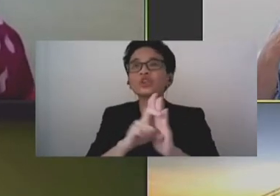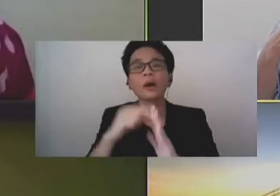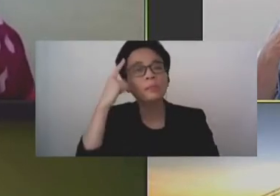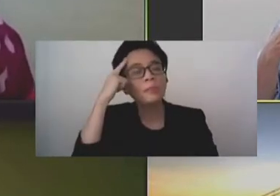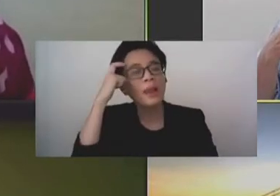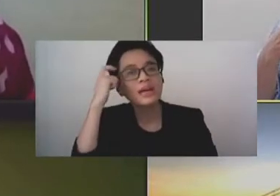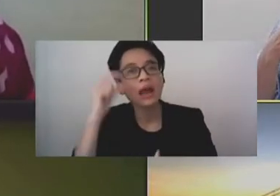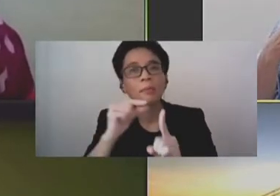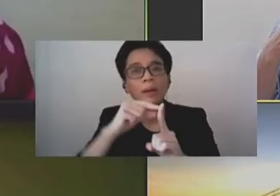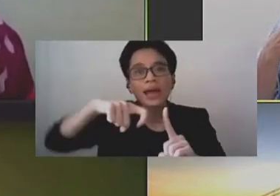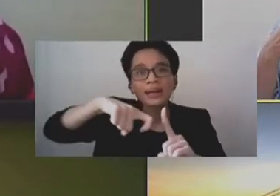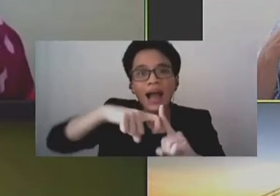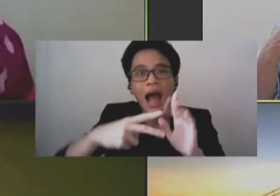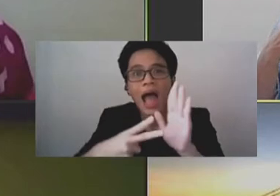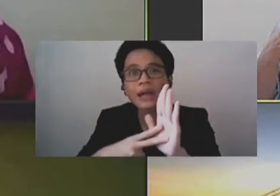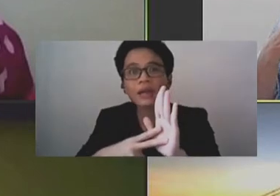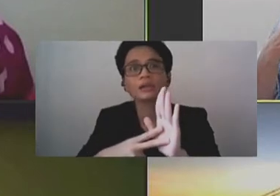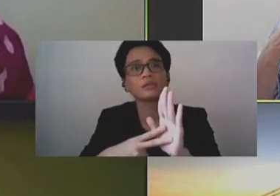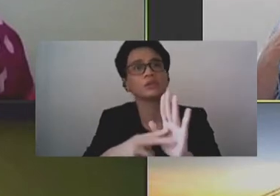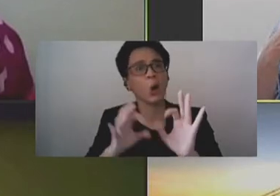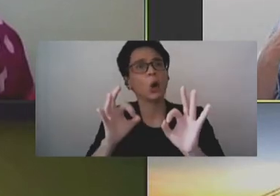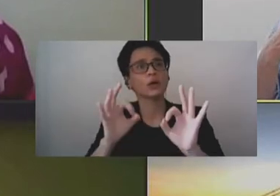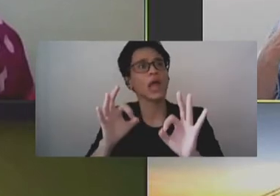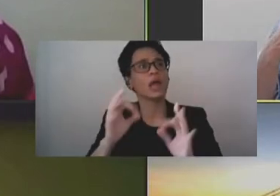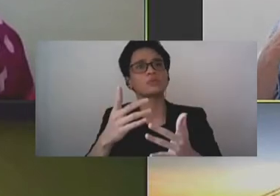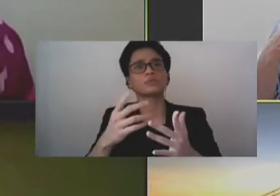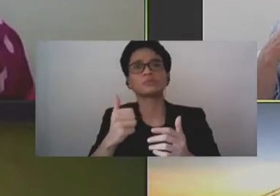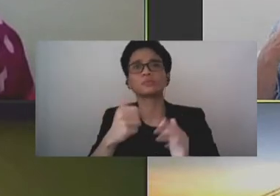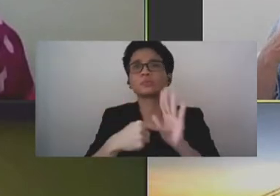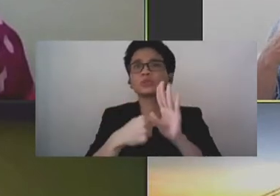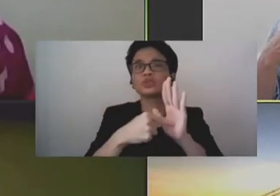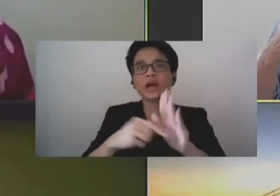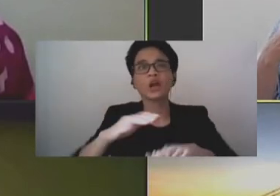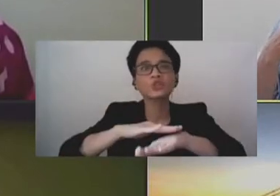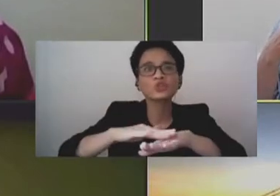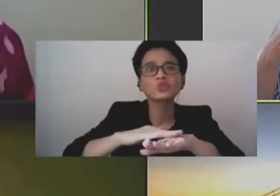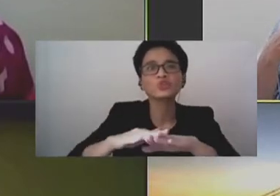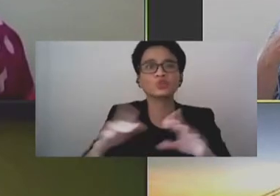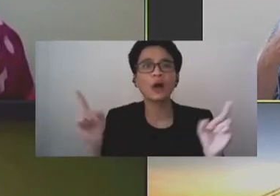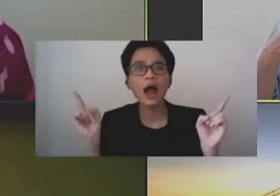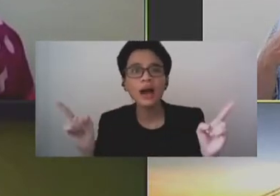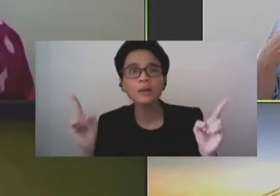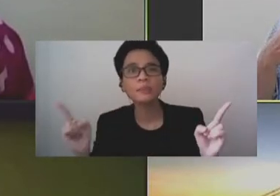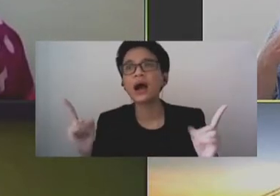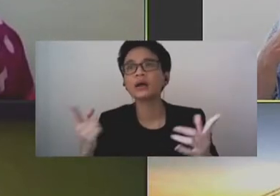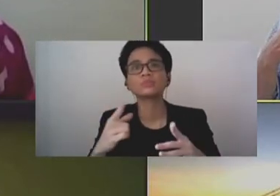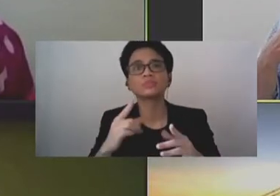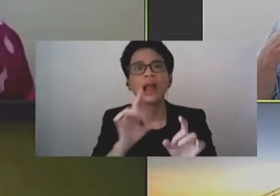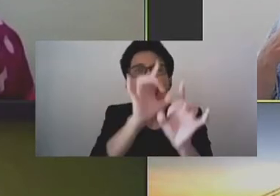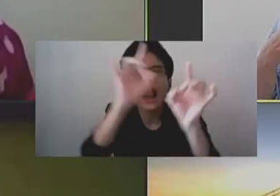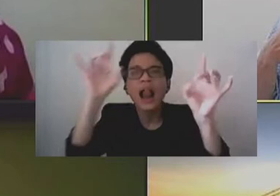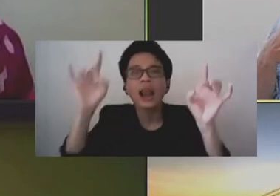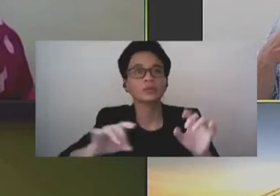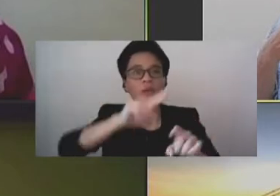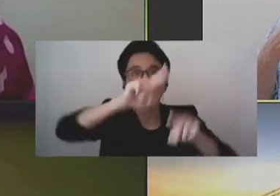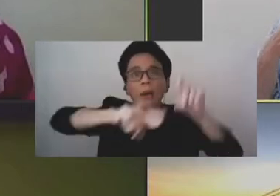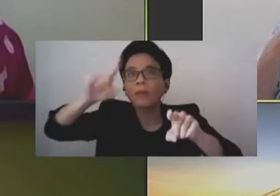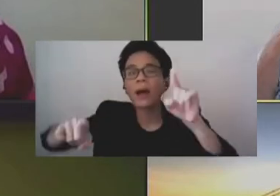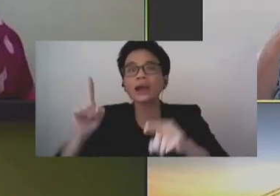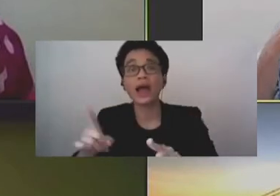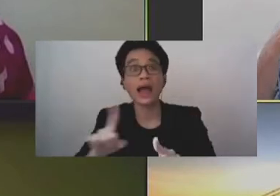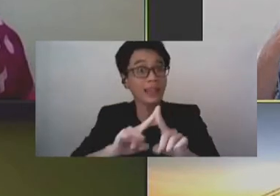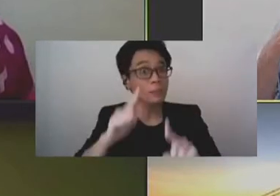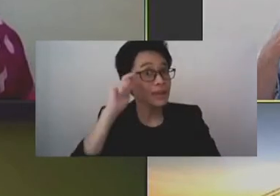di Indonesia banyak keberagaman, ada beragam suku, ras, agama, budaya dan lain-lain, tapi ada juga keberagaman disabilitas